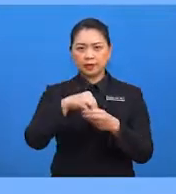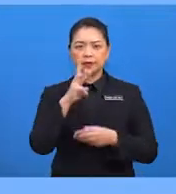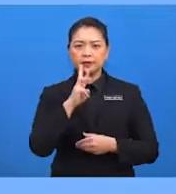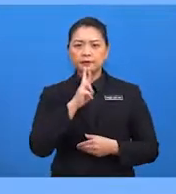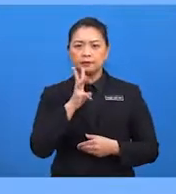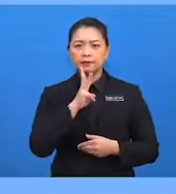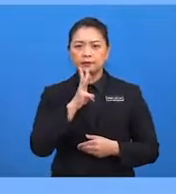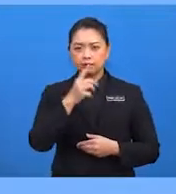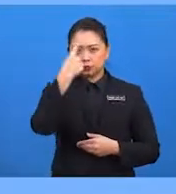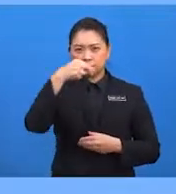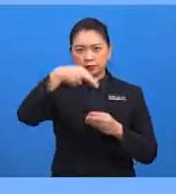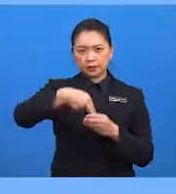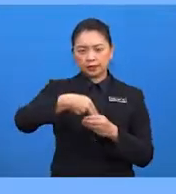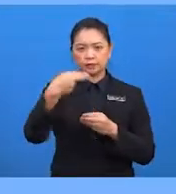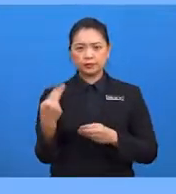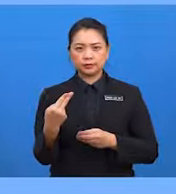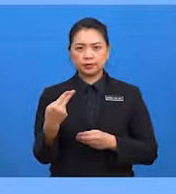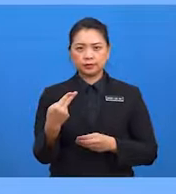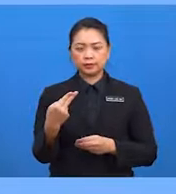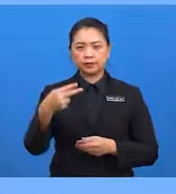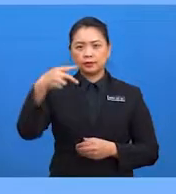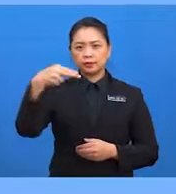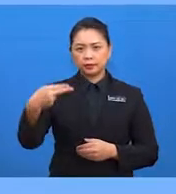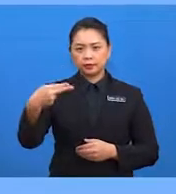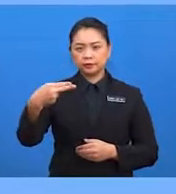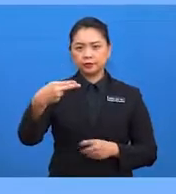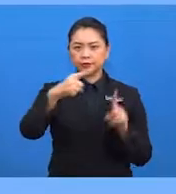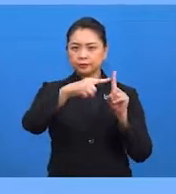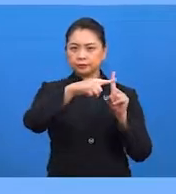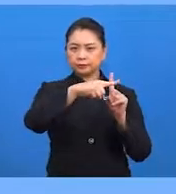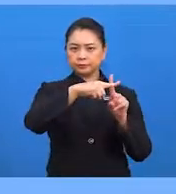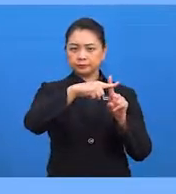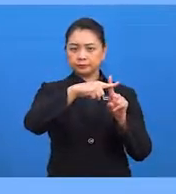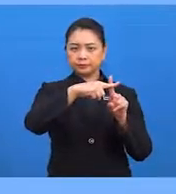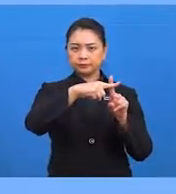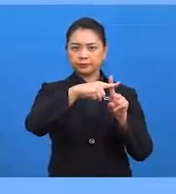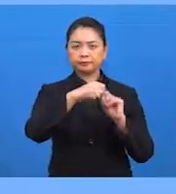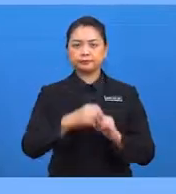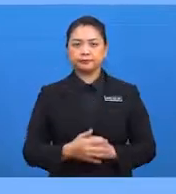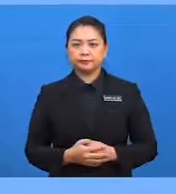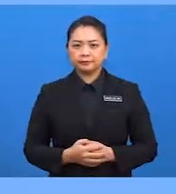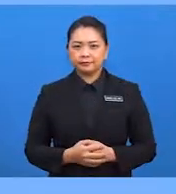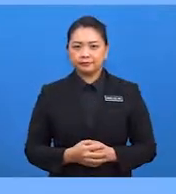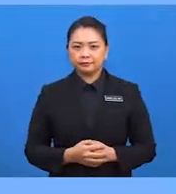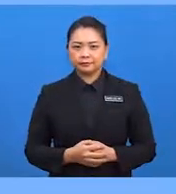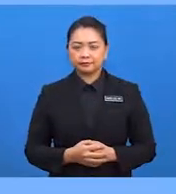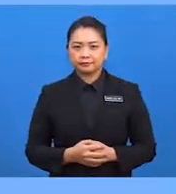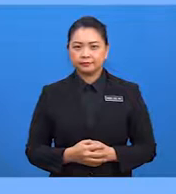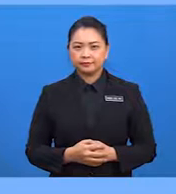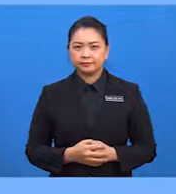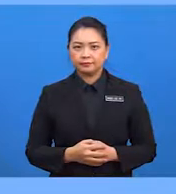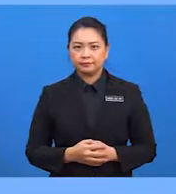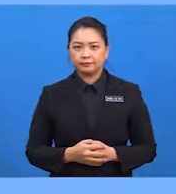dalam air untuk menghasilkan ion hidrogen H positif.